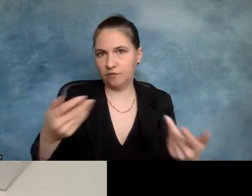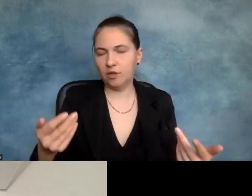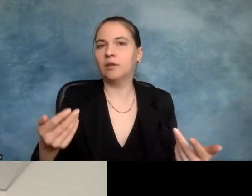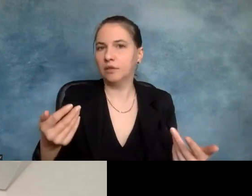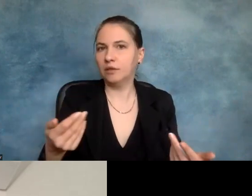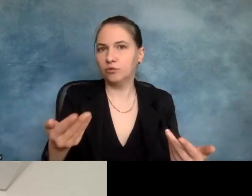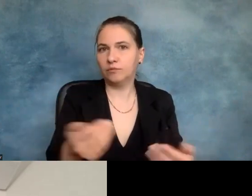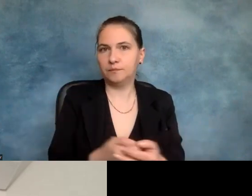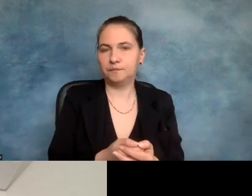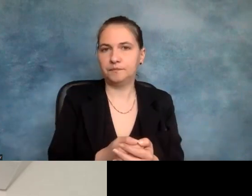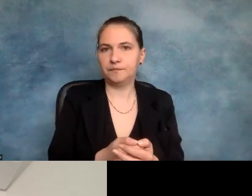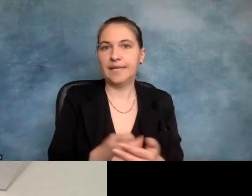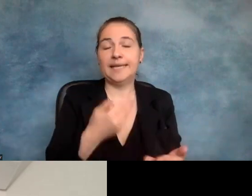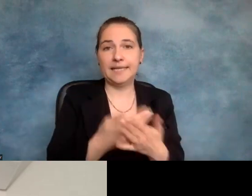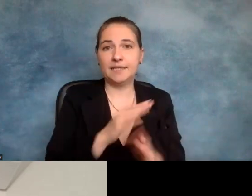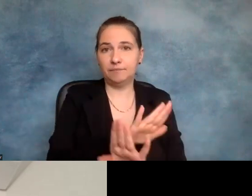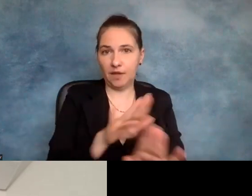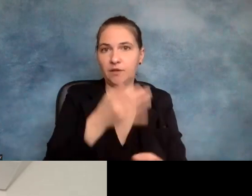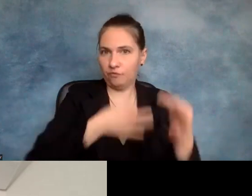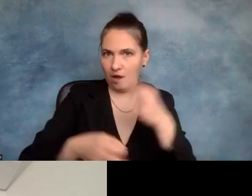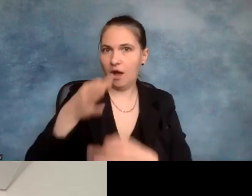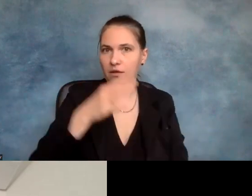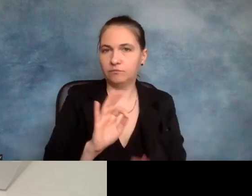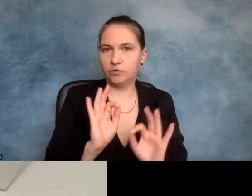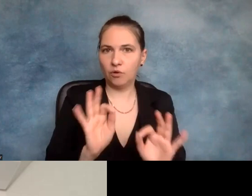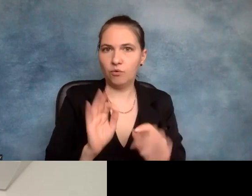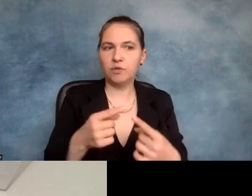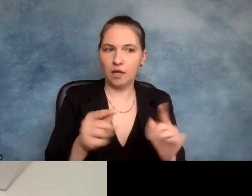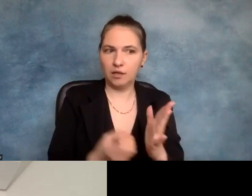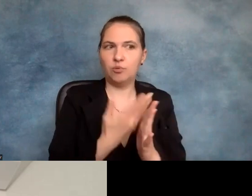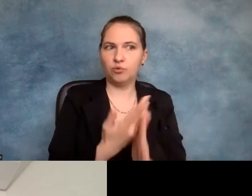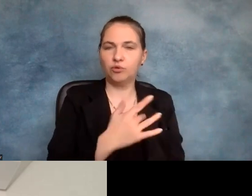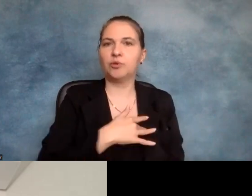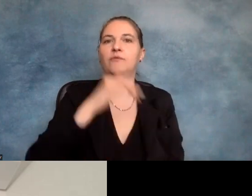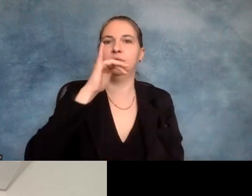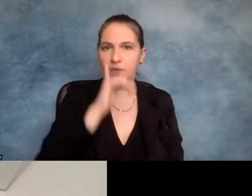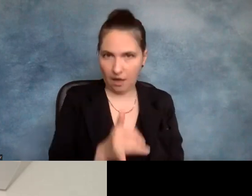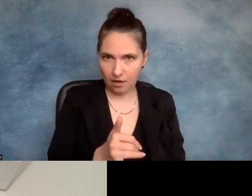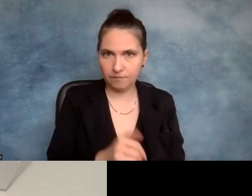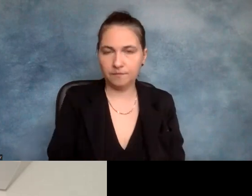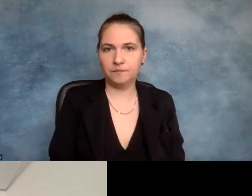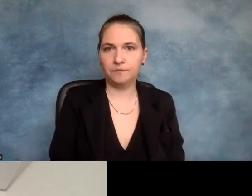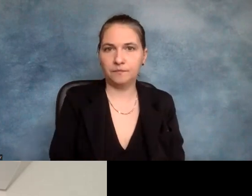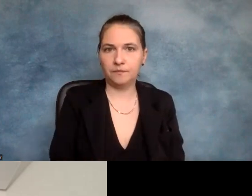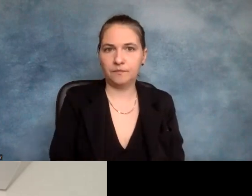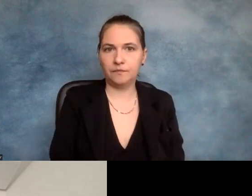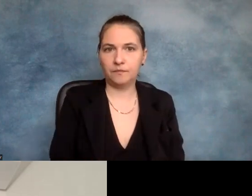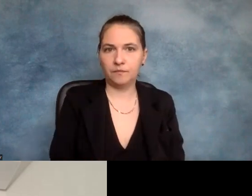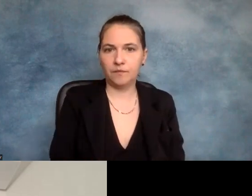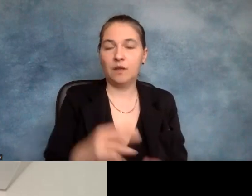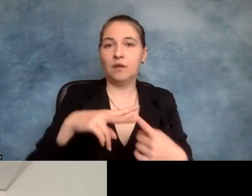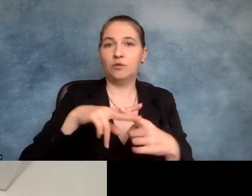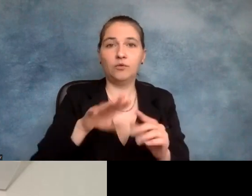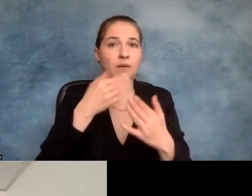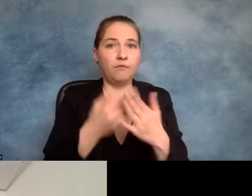Das heißt, die Frage ist durchaus berechtigt jetzt, wenn auch andere Produkte betroffen sind. Ja, das sind sie. Habt ihr Tool-Empfehlungen